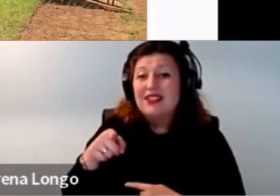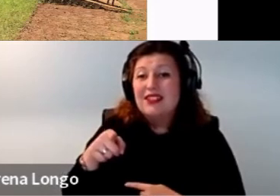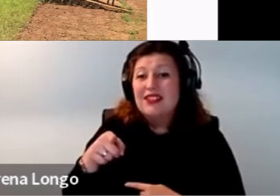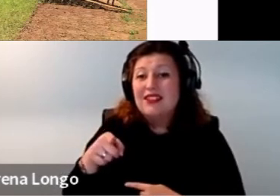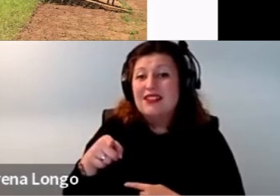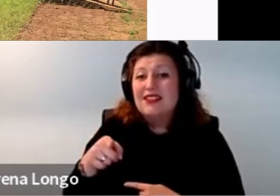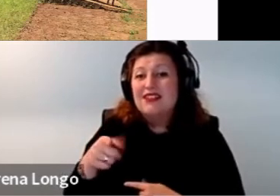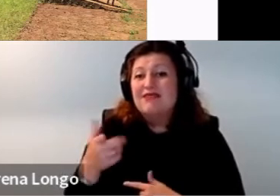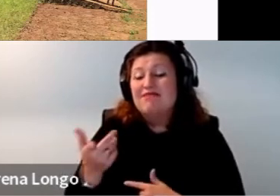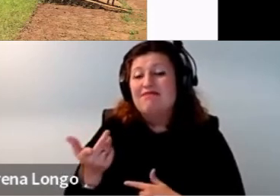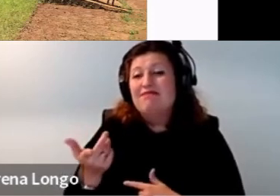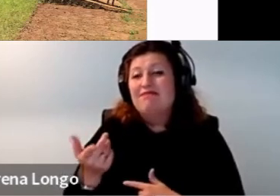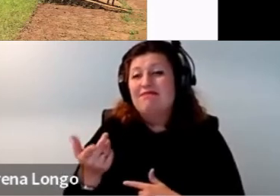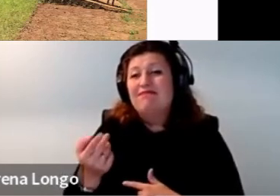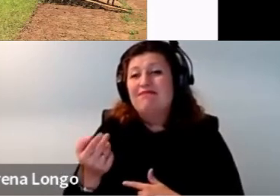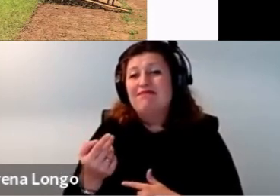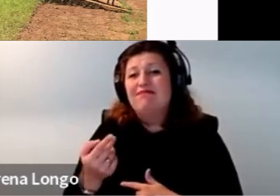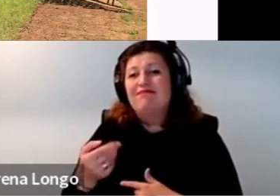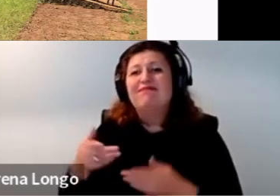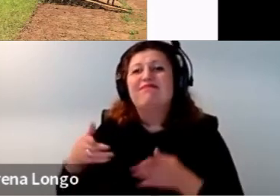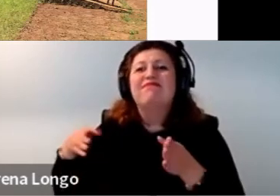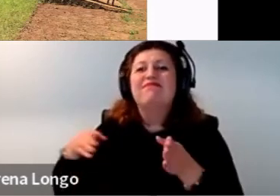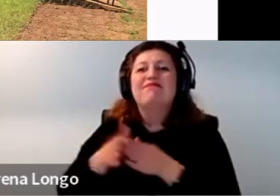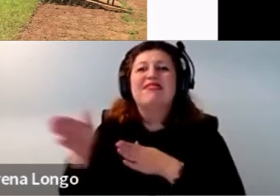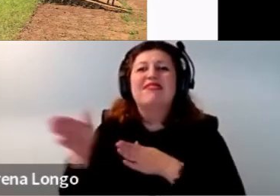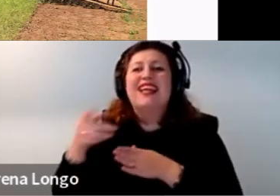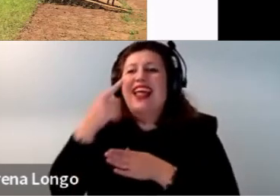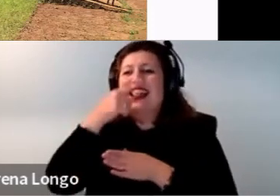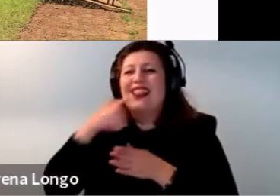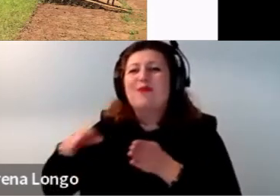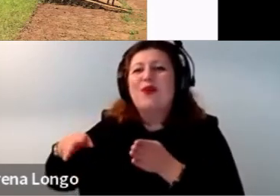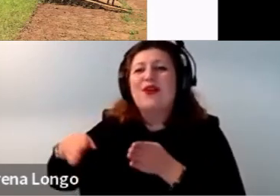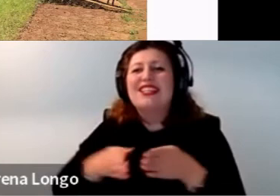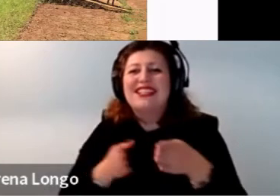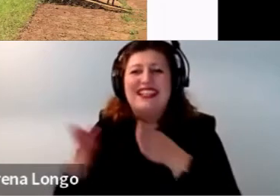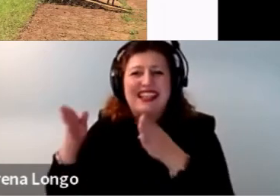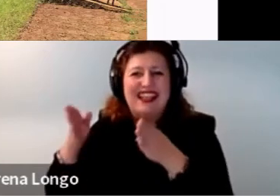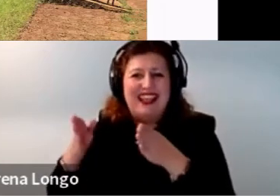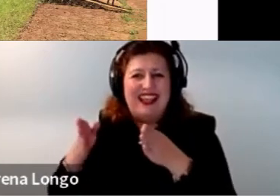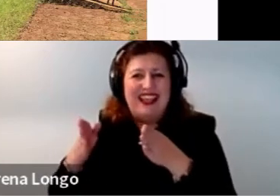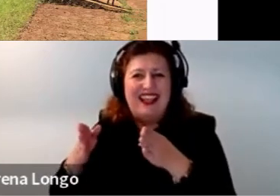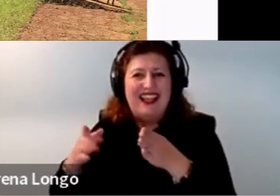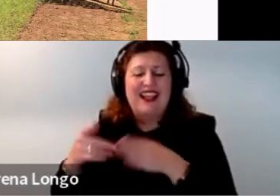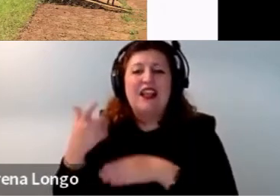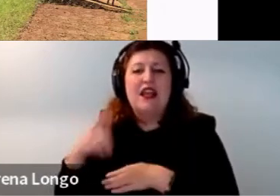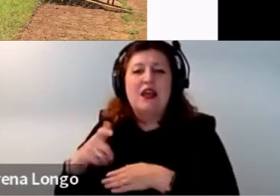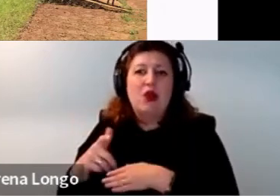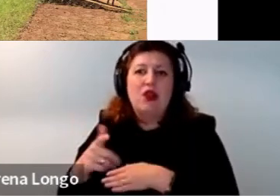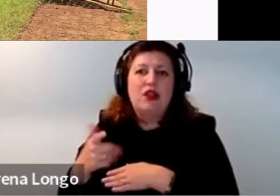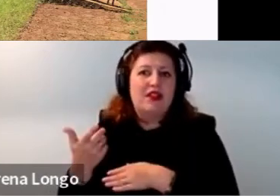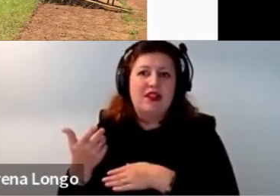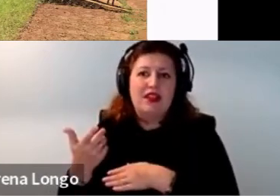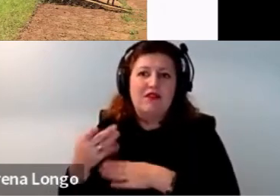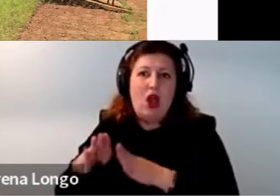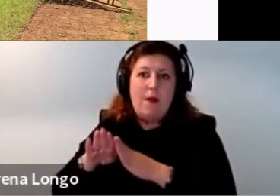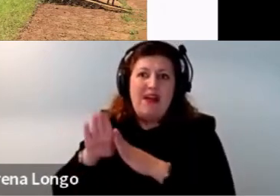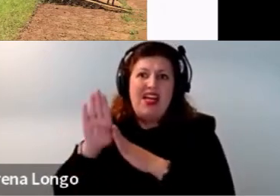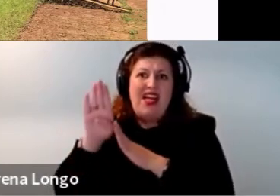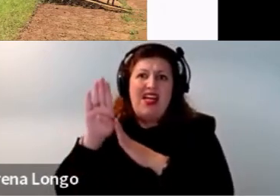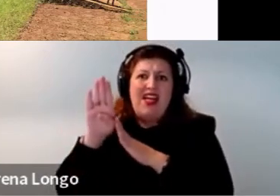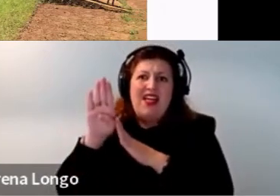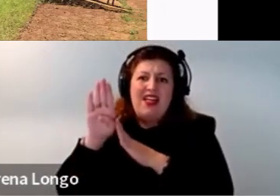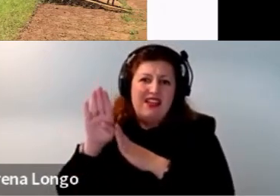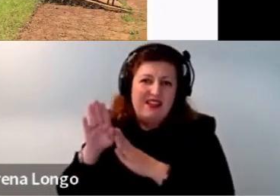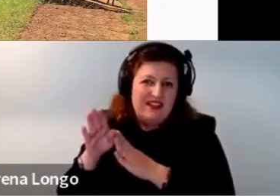con simpatia ribattezzati ski lift, perché anche per persone senza disabilità la pendenza era